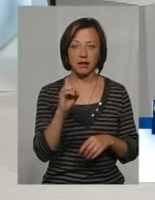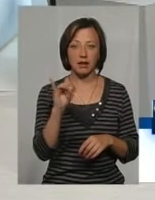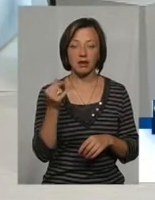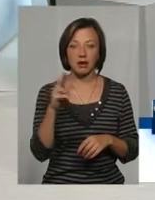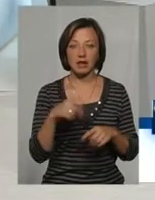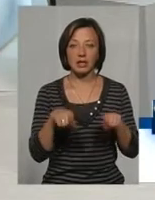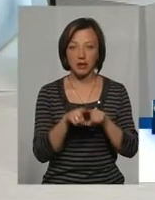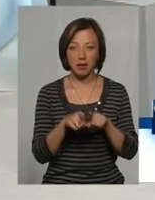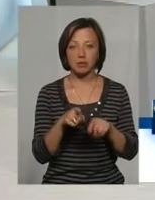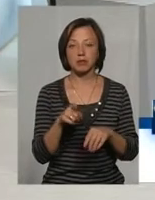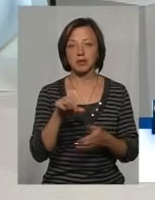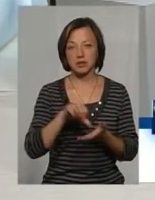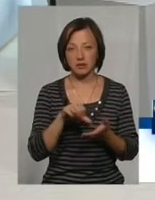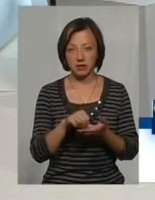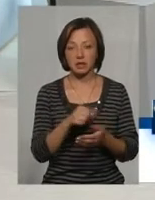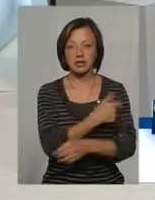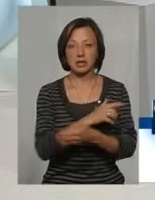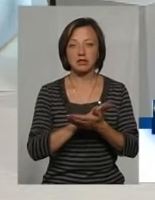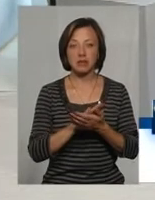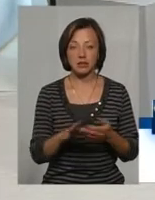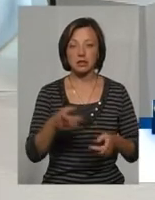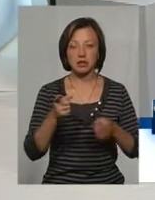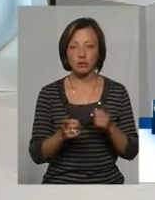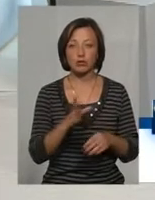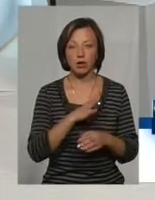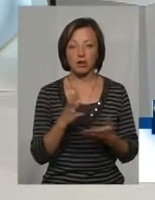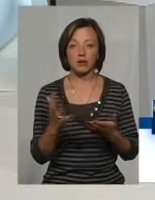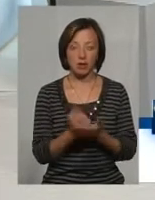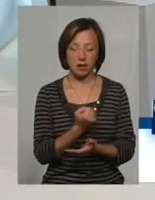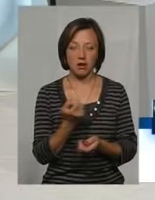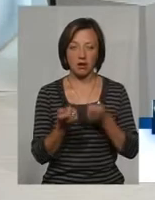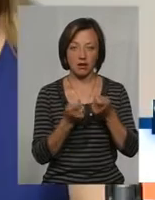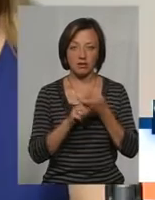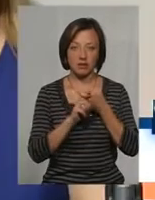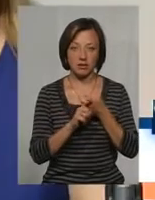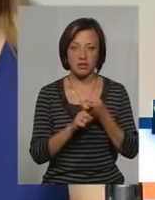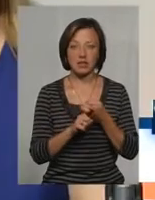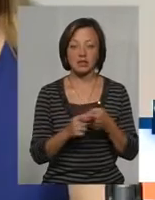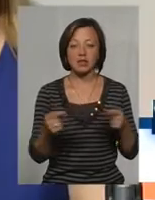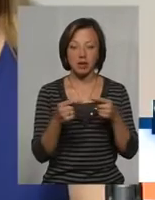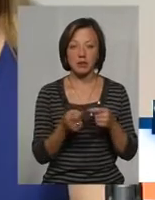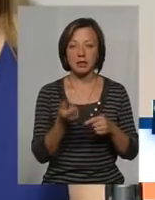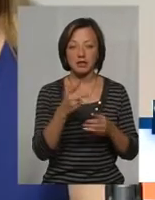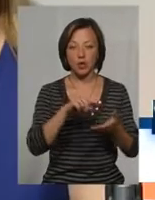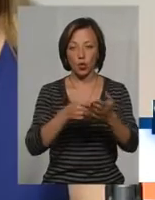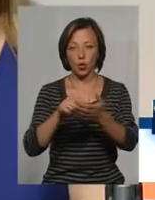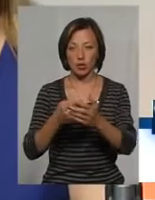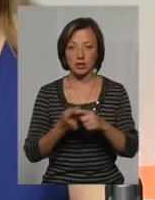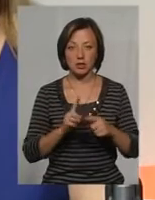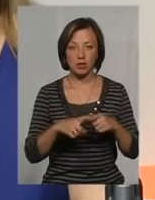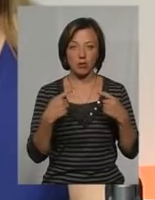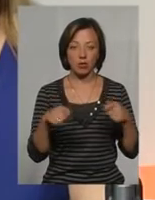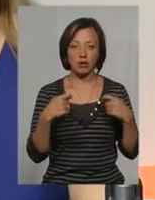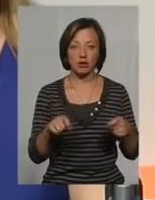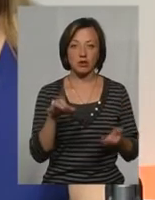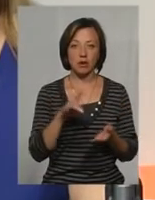потім так і прийшов і сказав, да, ви так і були праві, дійсно, була знайдена дизентерія за не, іменно з нескольких точок цих, де